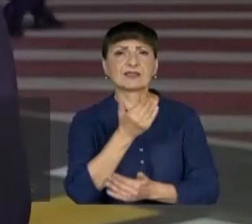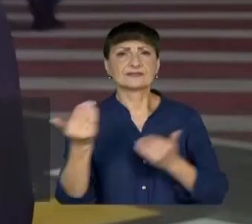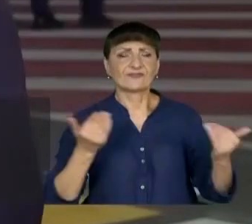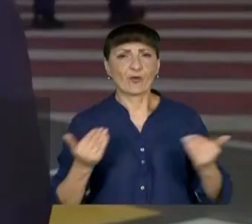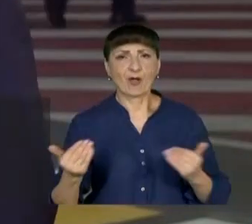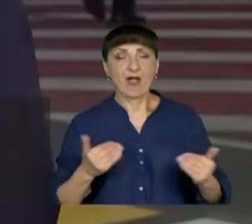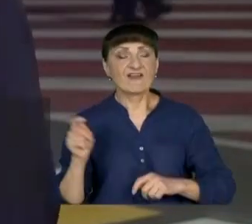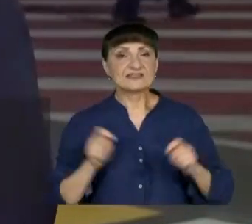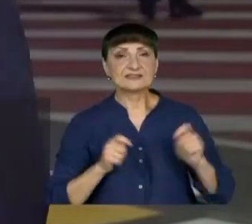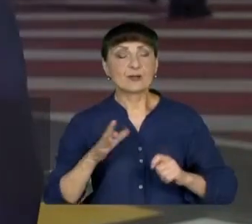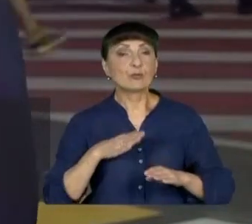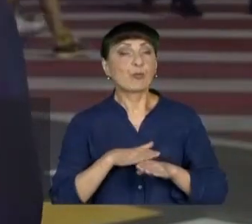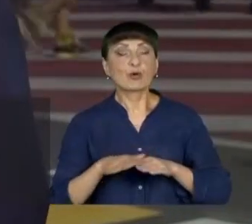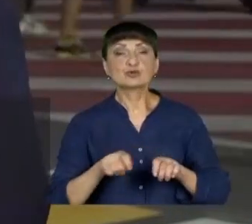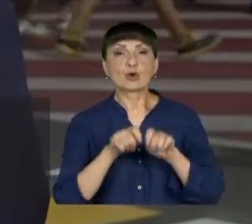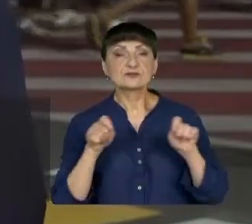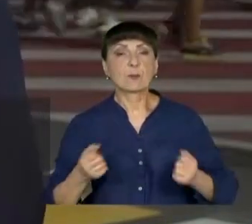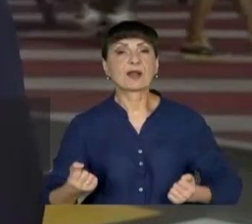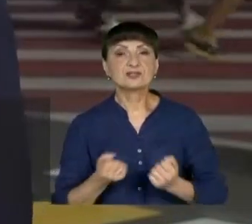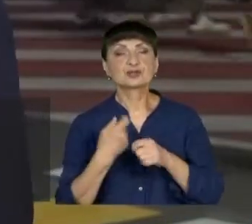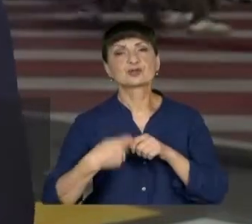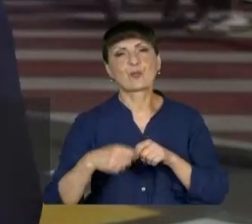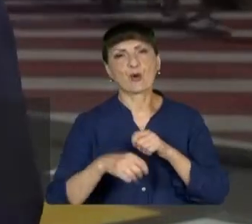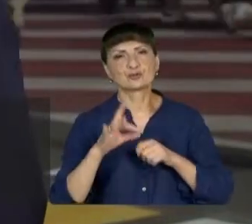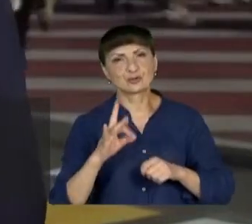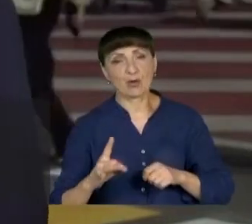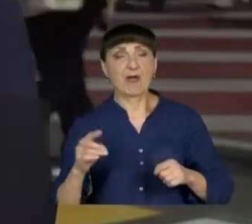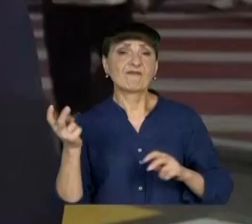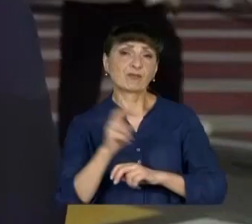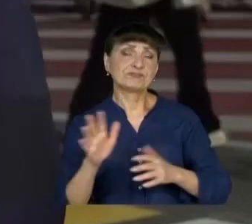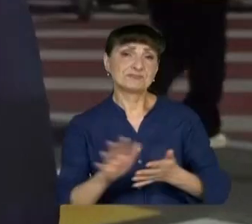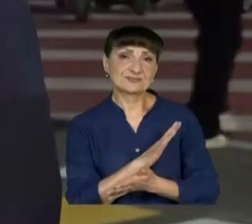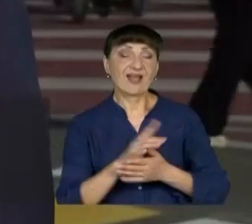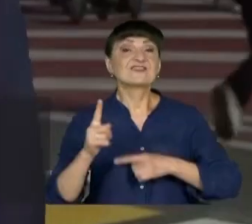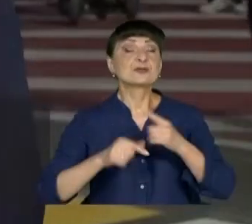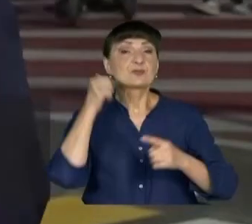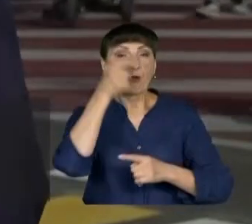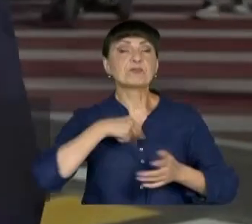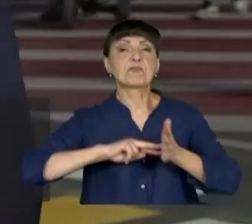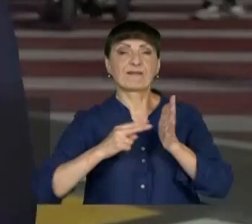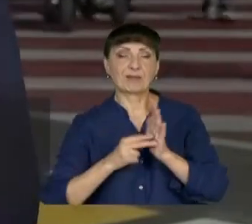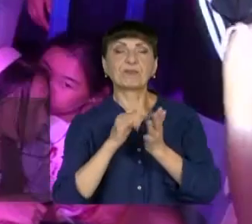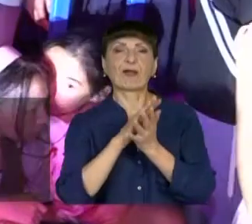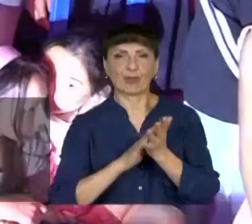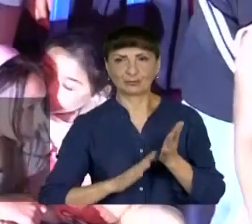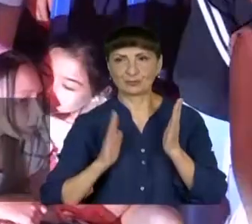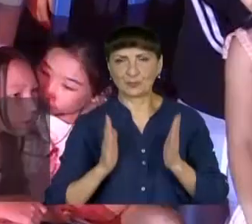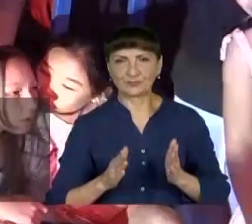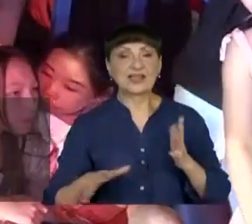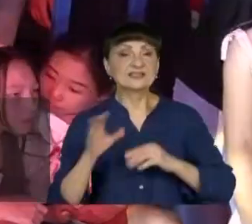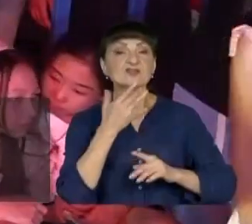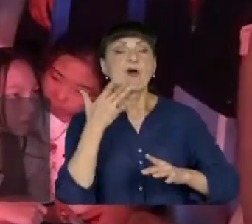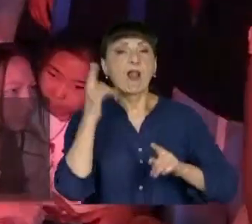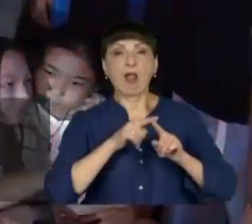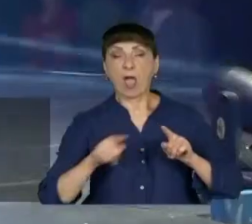этот фестиваль был полностью организован при поддержке спонсоров. Вход бесплатный. Надеемся и в следующем году продолжить эту традицию. За все лето на